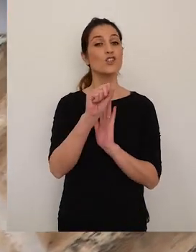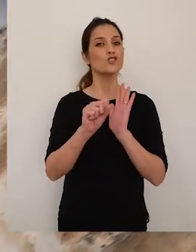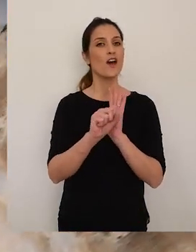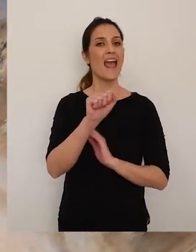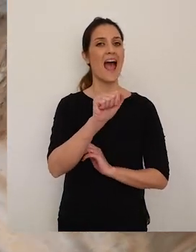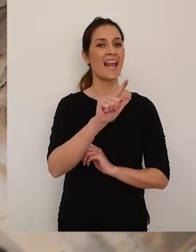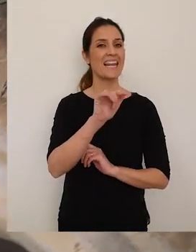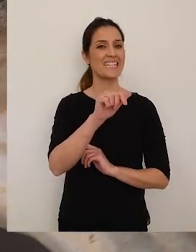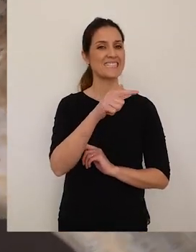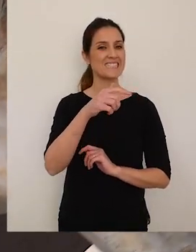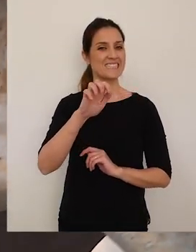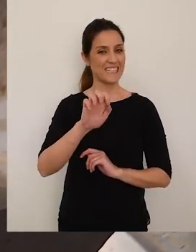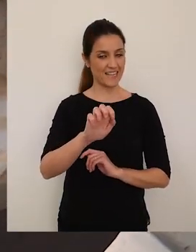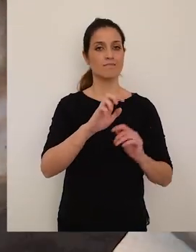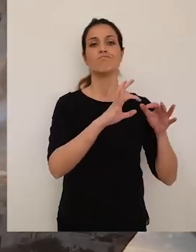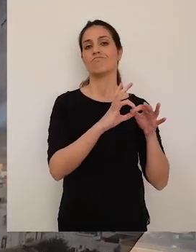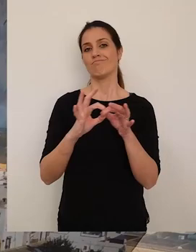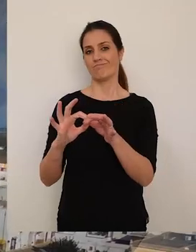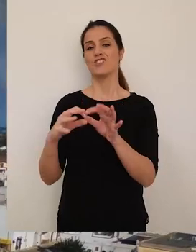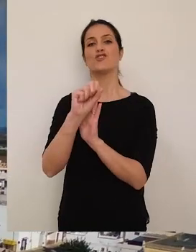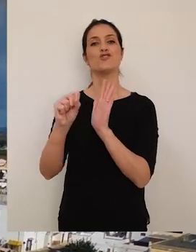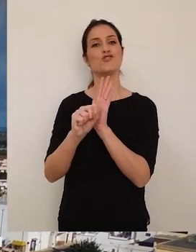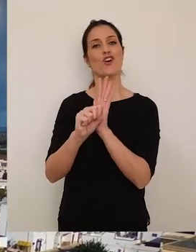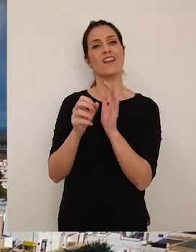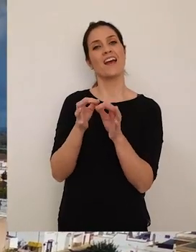la storia di Alliste è strettamente legata alla sua frazione.